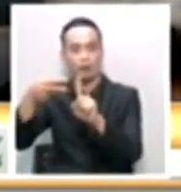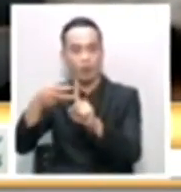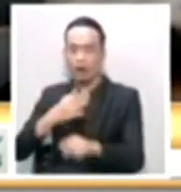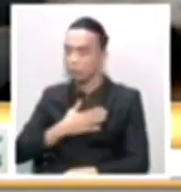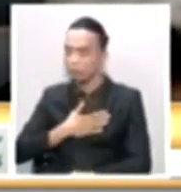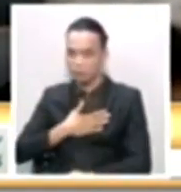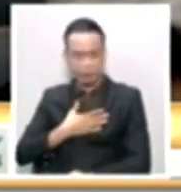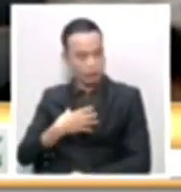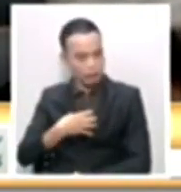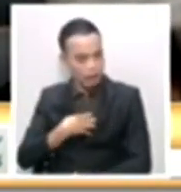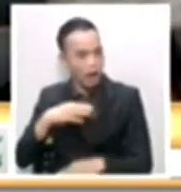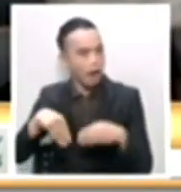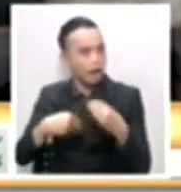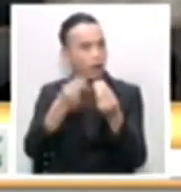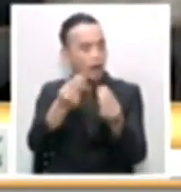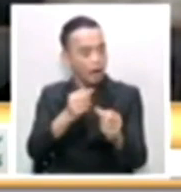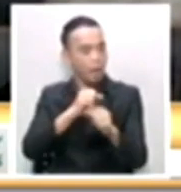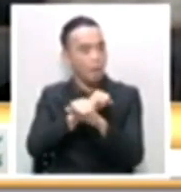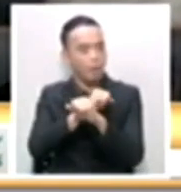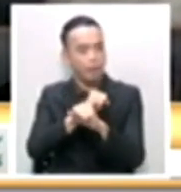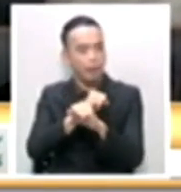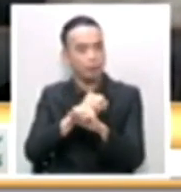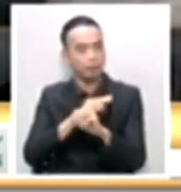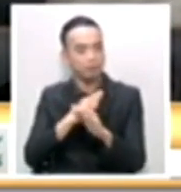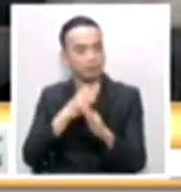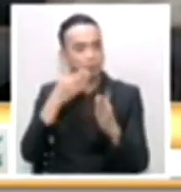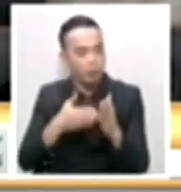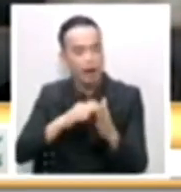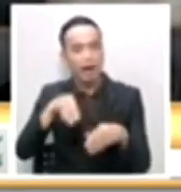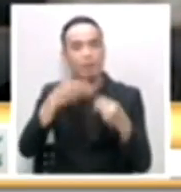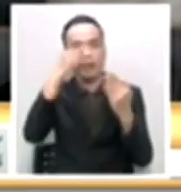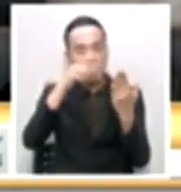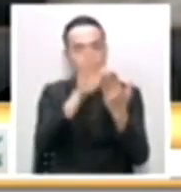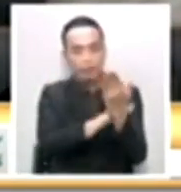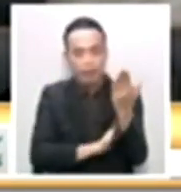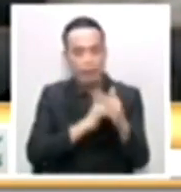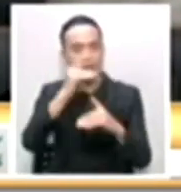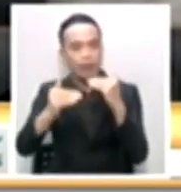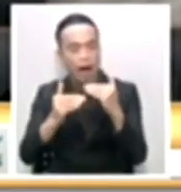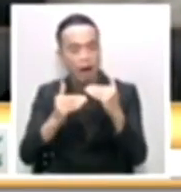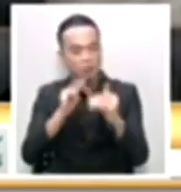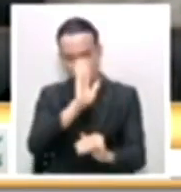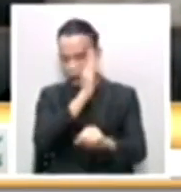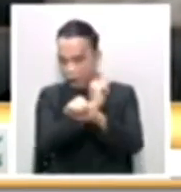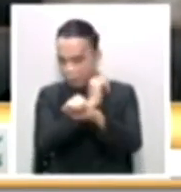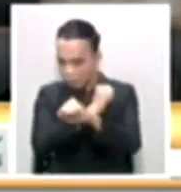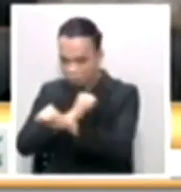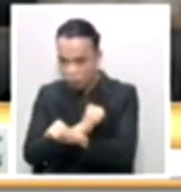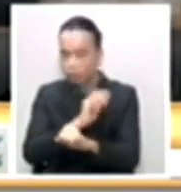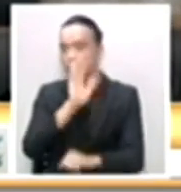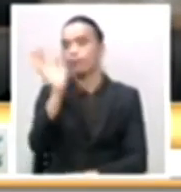จะขัดขวางการพัฒนาความเจริญของประเทศพวกเราไม่ได้มีเจตนาจะไปขัดขวางโครงการที่อาจจะนำม